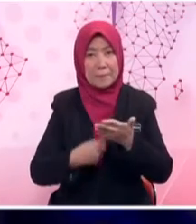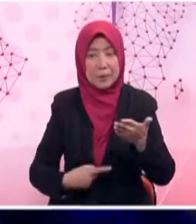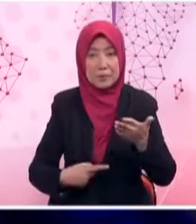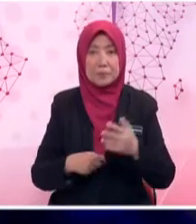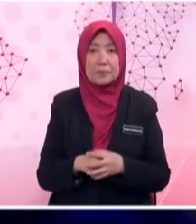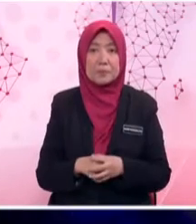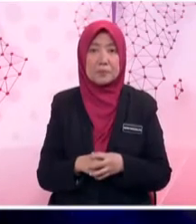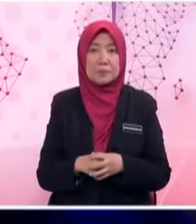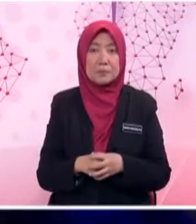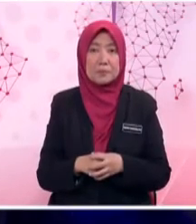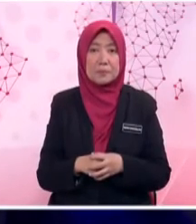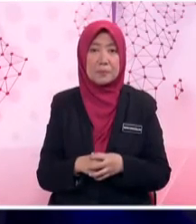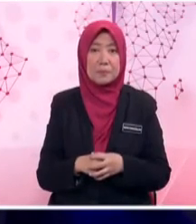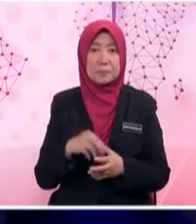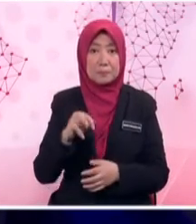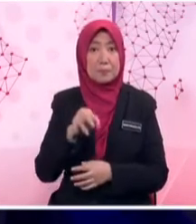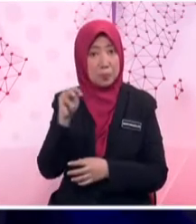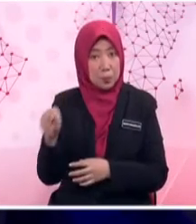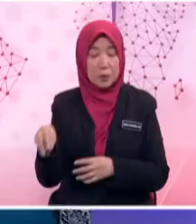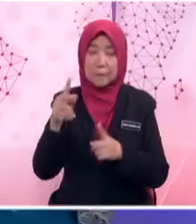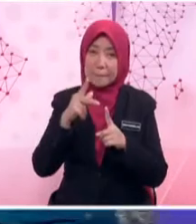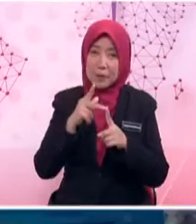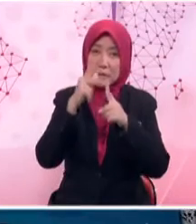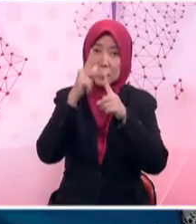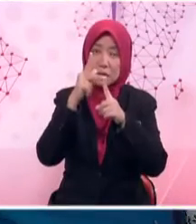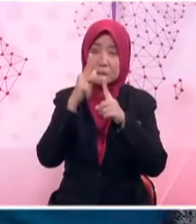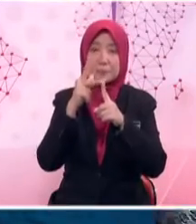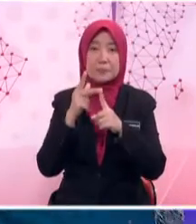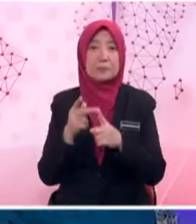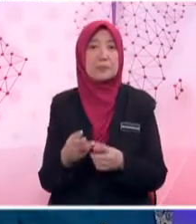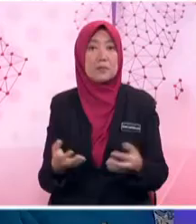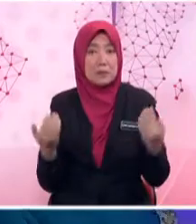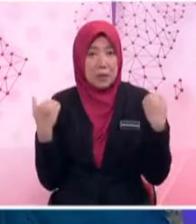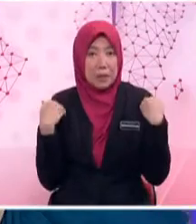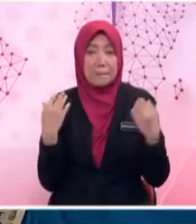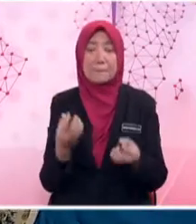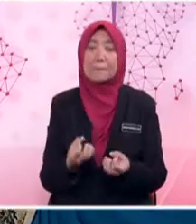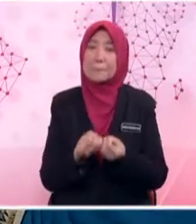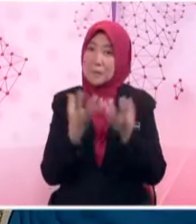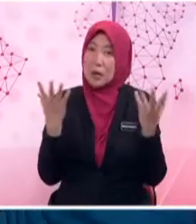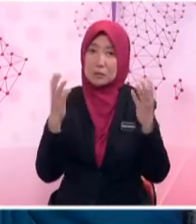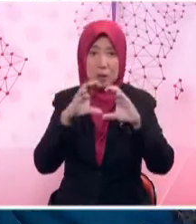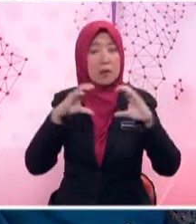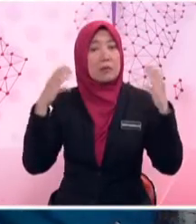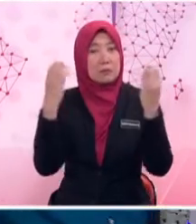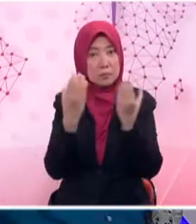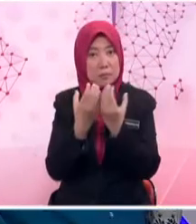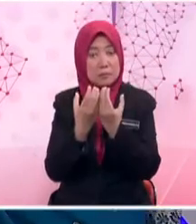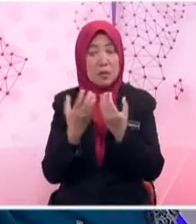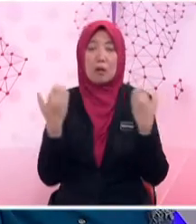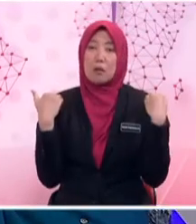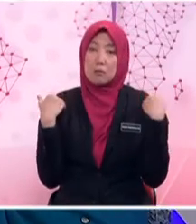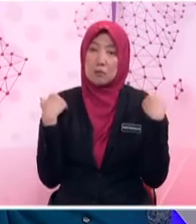ni terdiri daripada pelbagai kategori ya. Antaranya dia mengalami